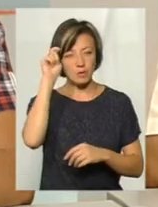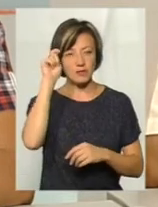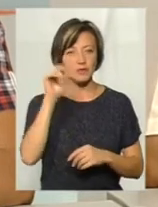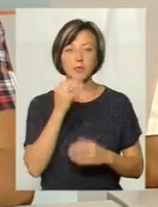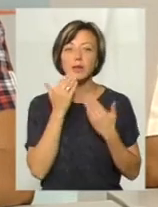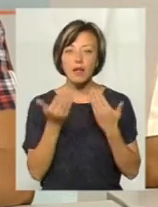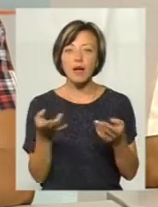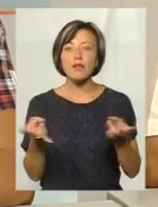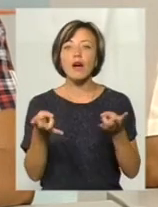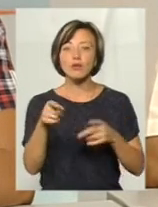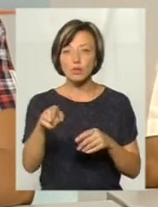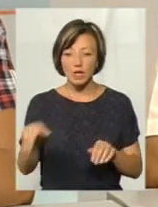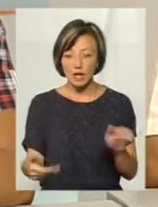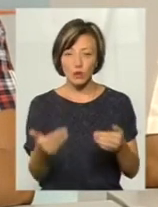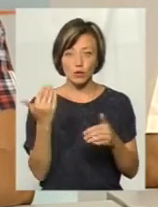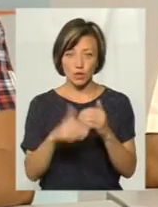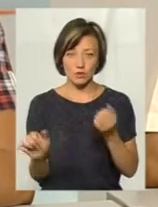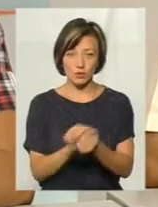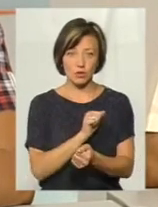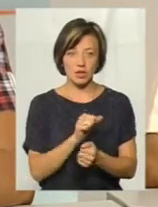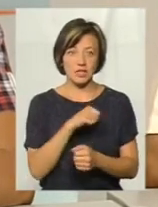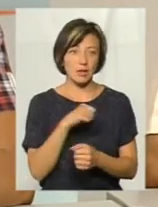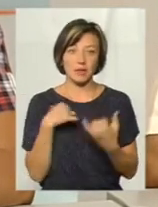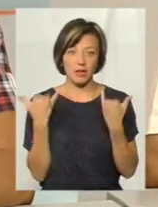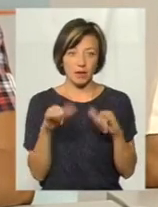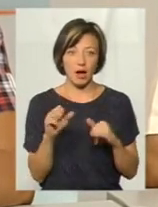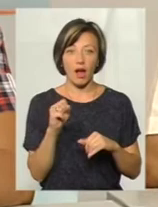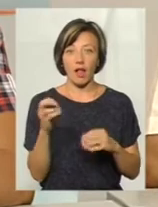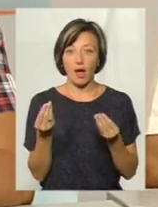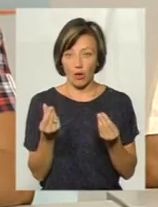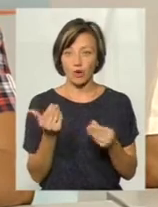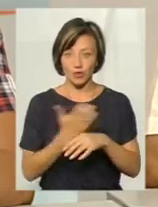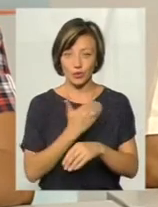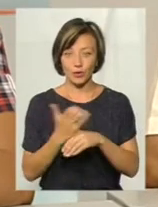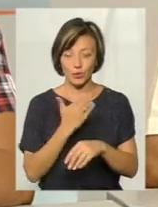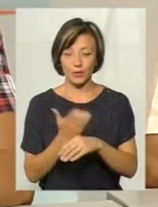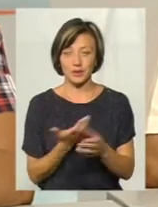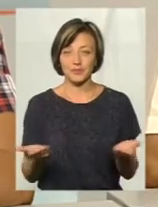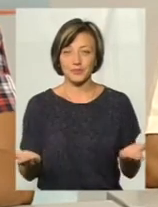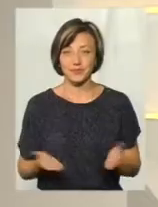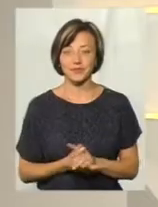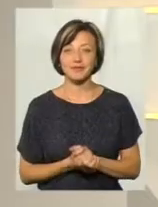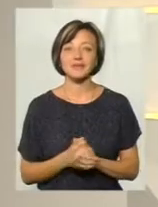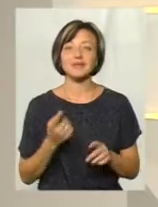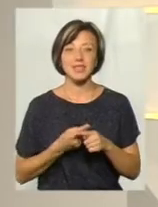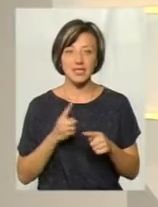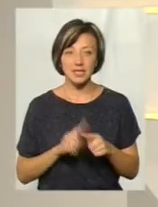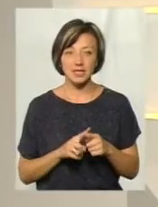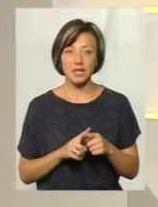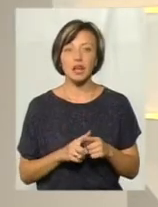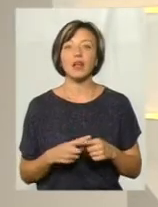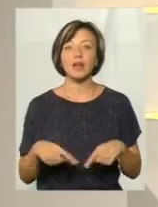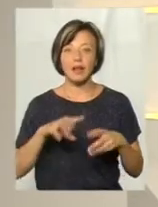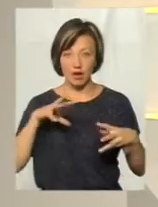і питаємо, а на що тут же рити, як воно вже і так сухо? Вони кажуть, самі дивуємося, але ж гроші йдуть. Тобто, то це ви натякаєте на те, що це от